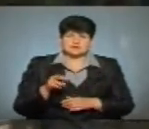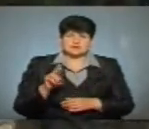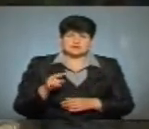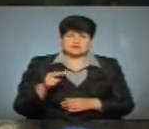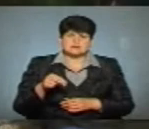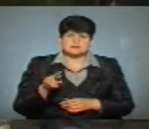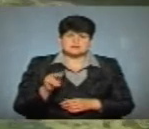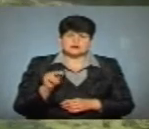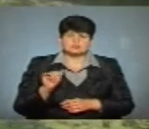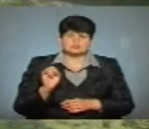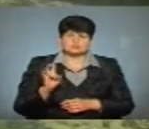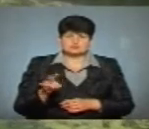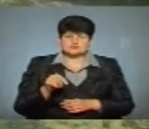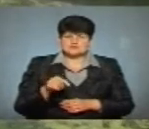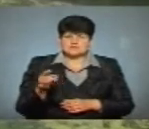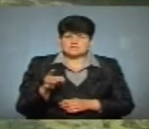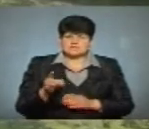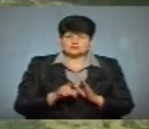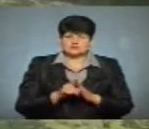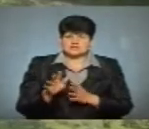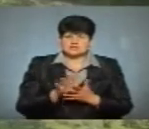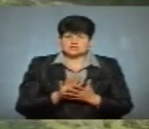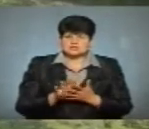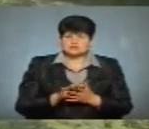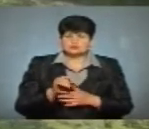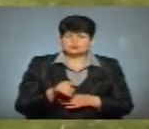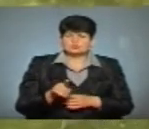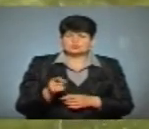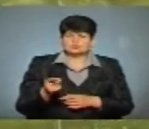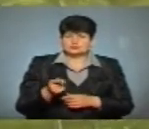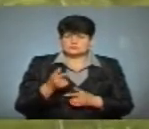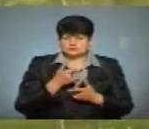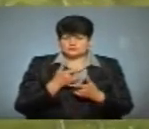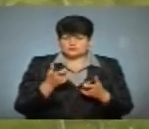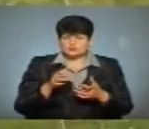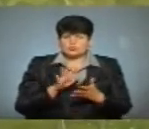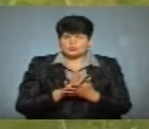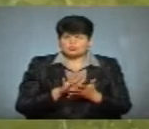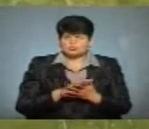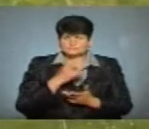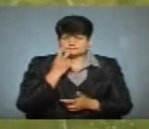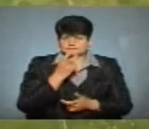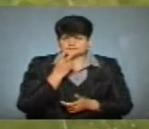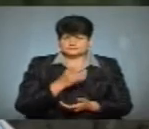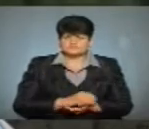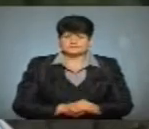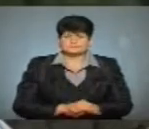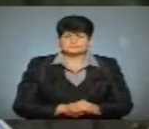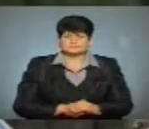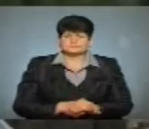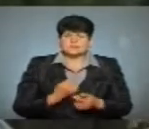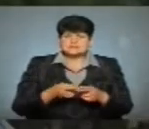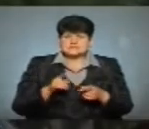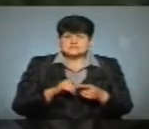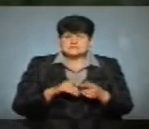Дячун. Цього разу водойму почали чистити через те, що тернополяни повідомили про бруд і неприємний запах. Це як